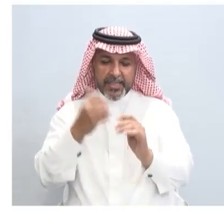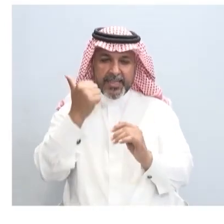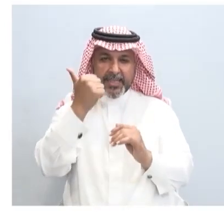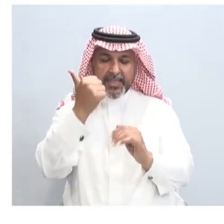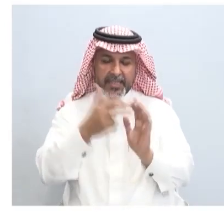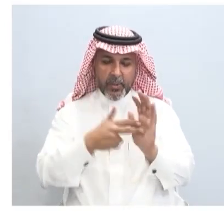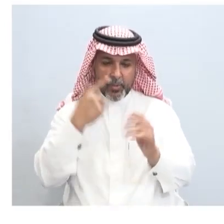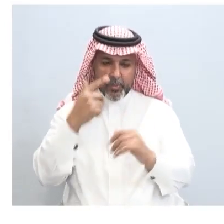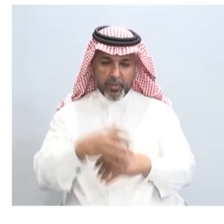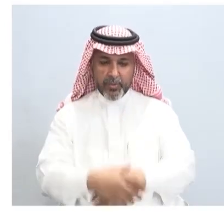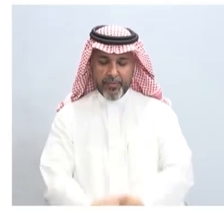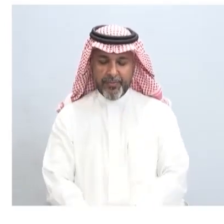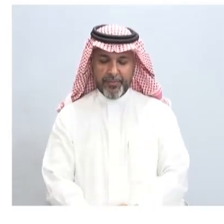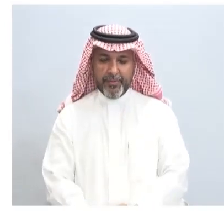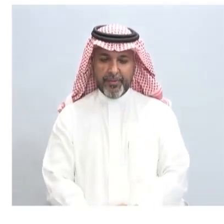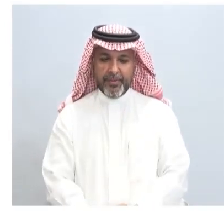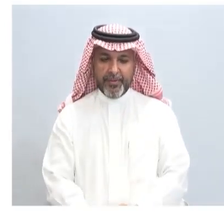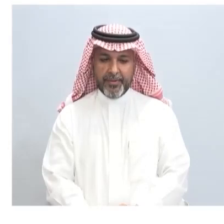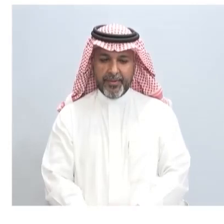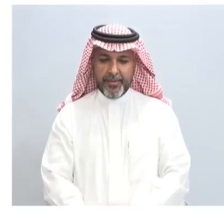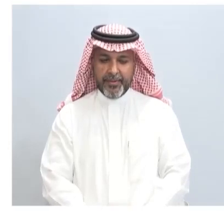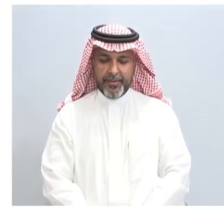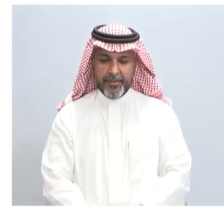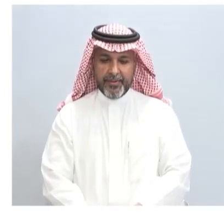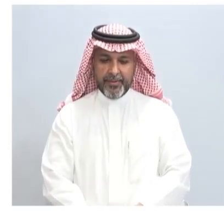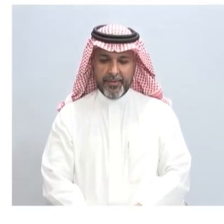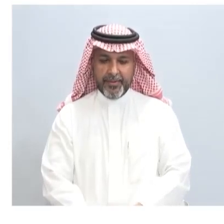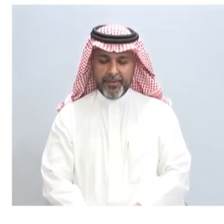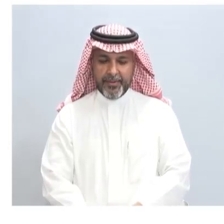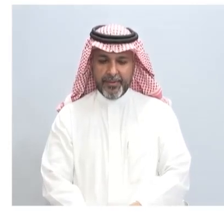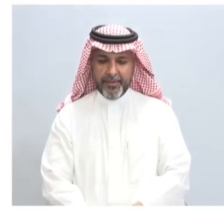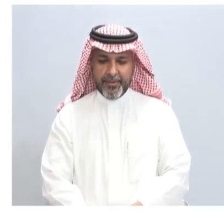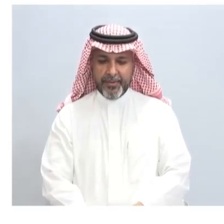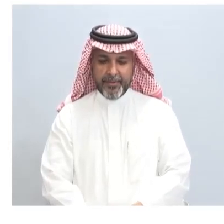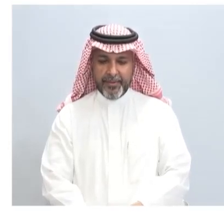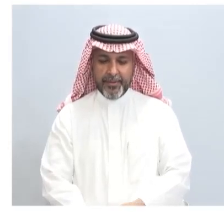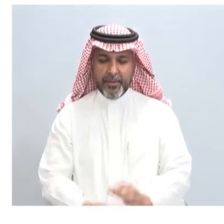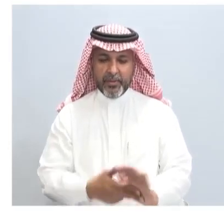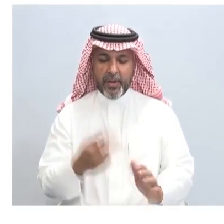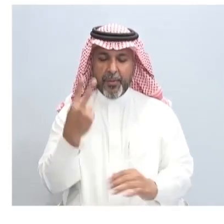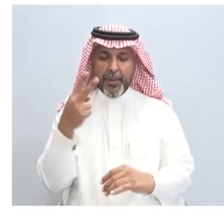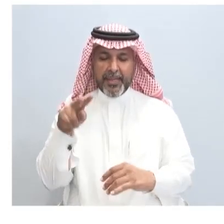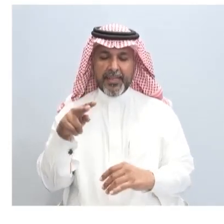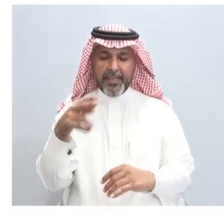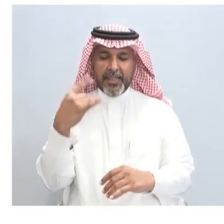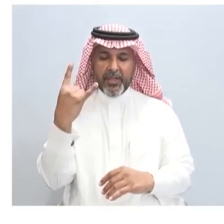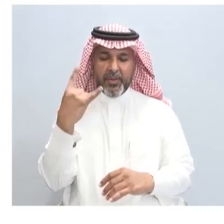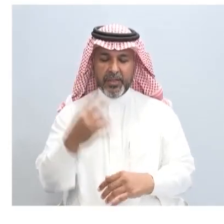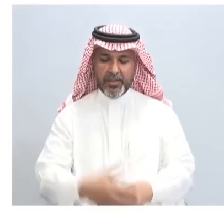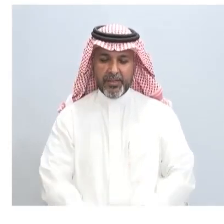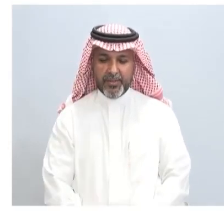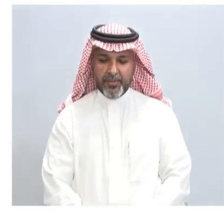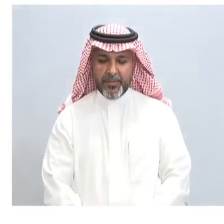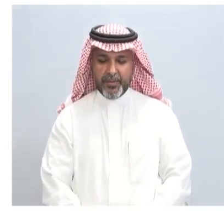نستخدم شفت ضرب والتوافيق نستخدم شفت قسمه بهذا الشكل طبعا هنا الناتج حيكون 210